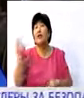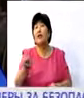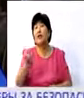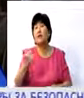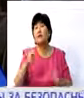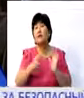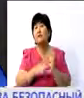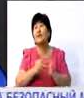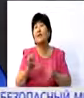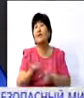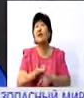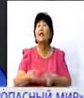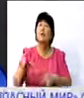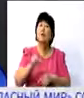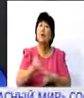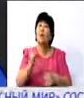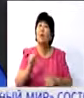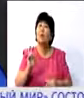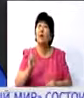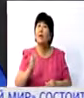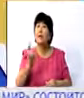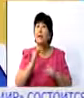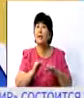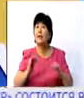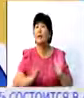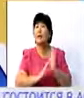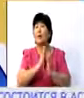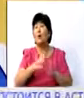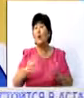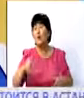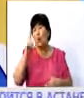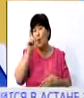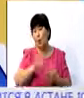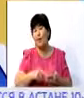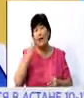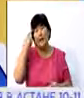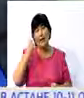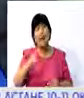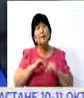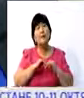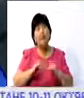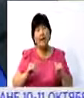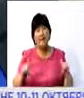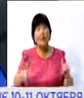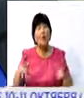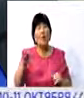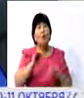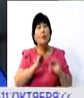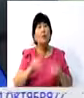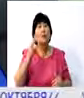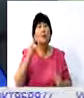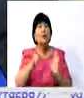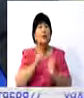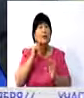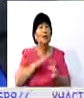с 8-кратным приростом. Ребенок, посещавший детский сад, вырастает более уверенным, грамотным, развитым. В области дети 3-6